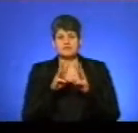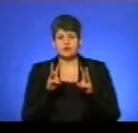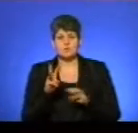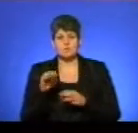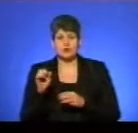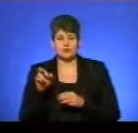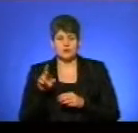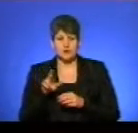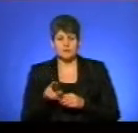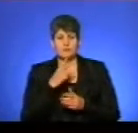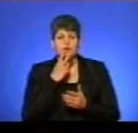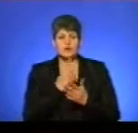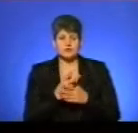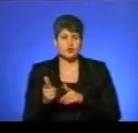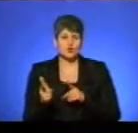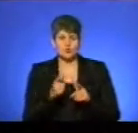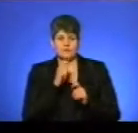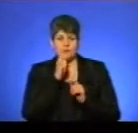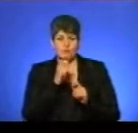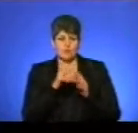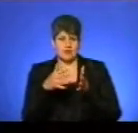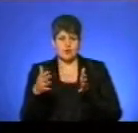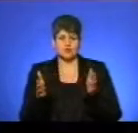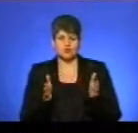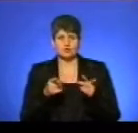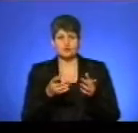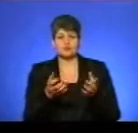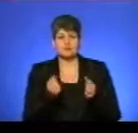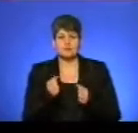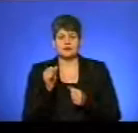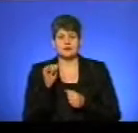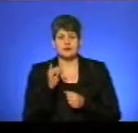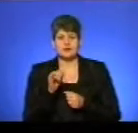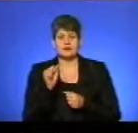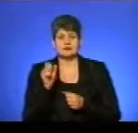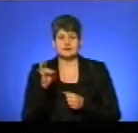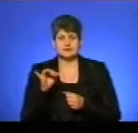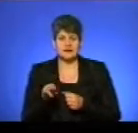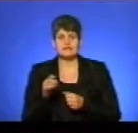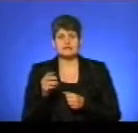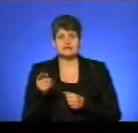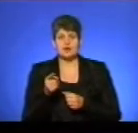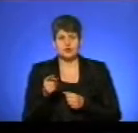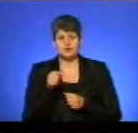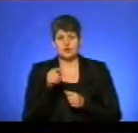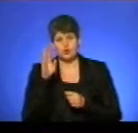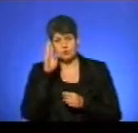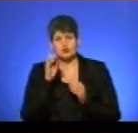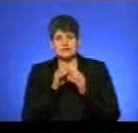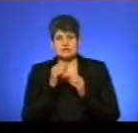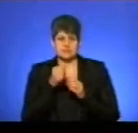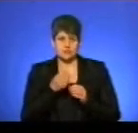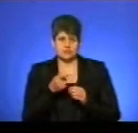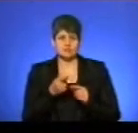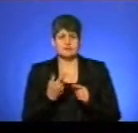Володимир Лотоцький показує готовий подарунок. Його отримає Ілля Андреєв з Тернополя, хлопчику 10 років. Ось такі подарунки